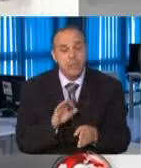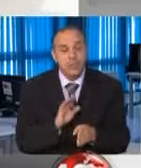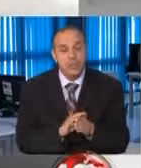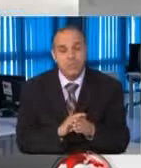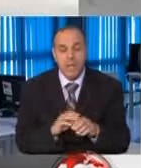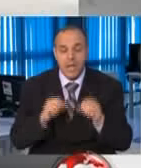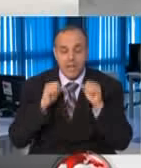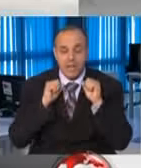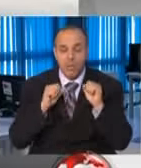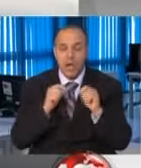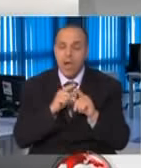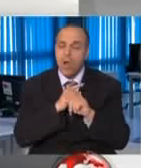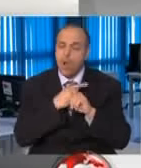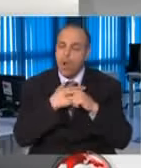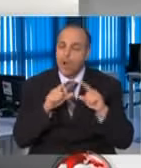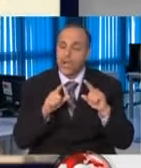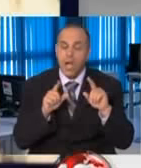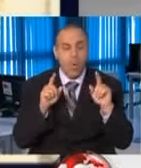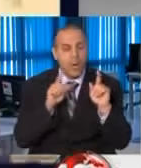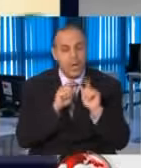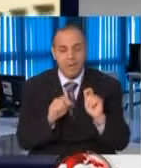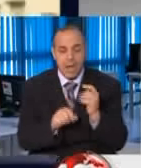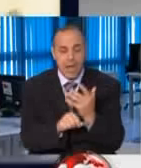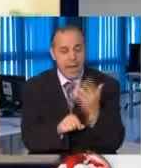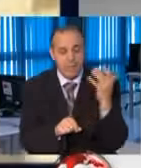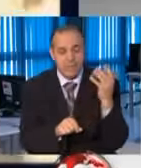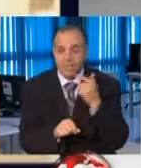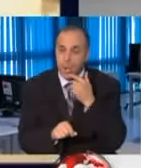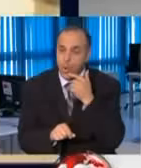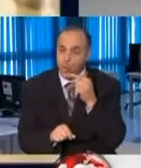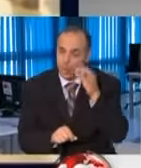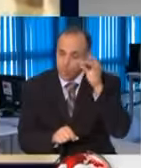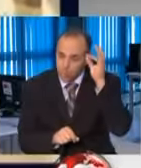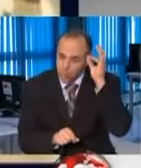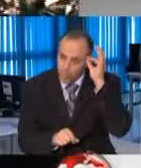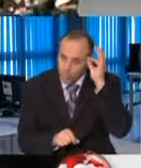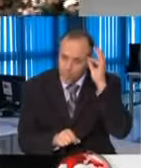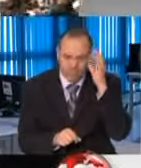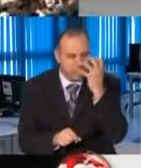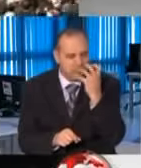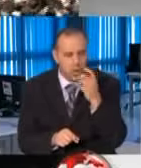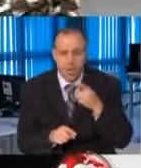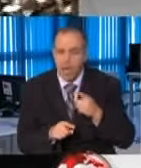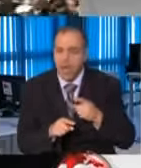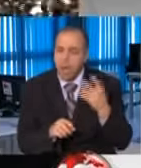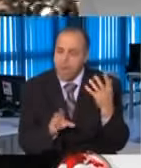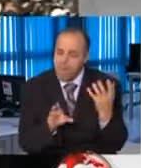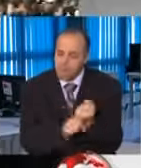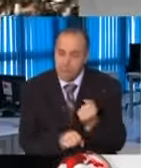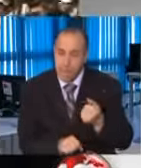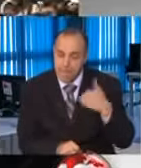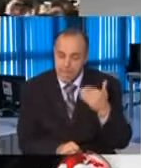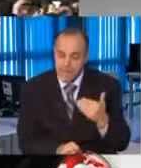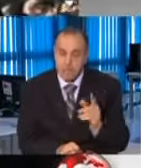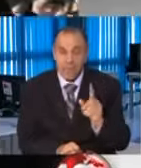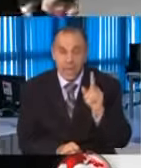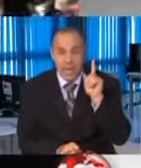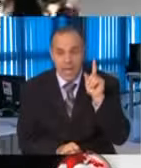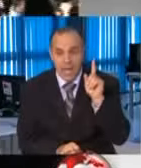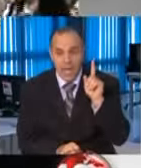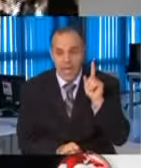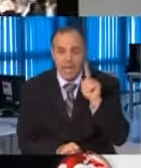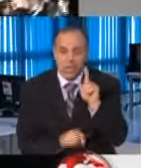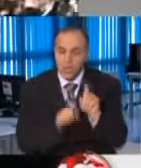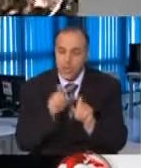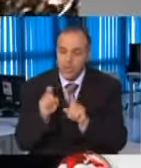لثورة الحرية والكرامة، 5 سنوات عاشت فيها تونس انتكاسات وحققت فيها نجاحات، لكن عديد